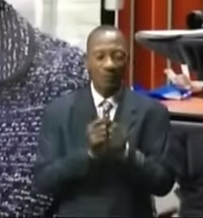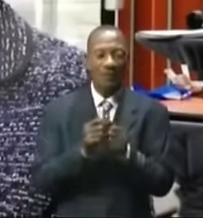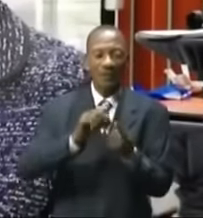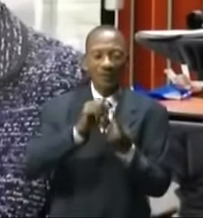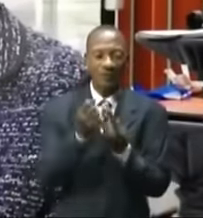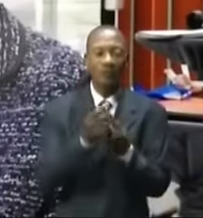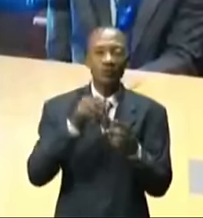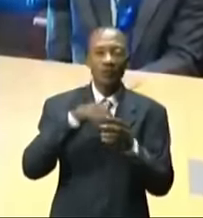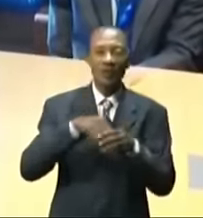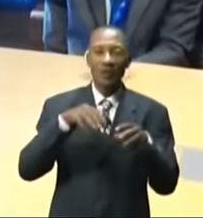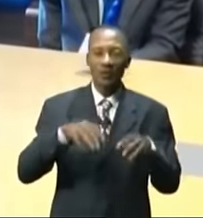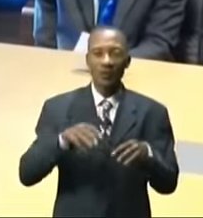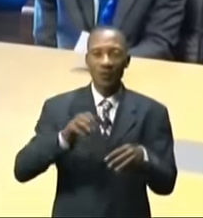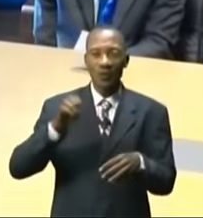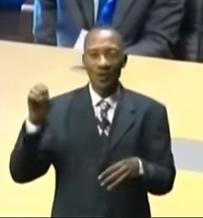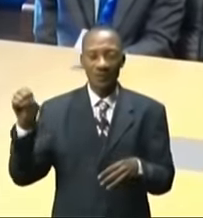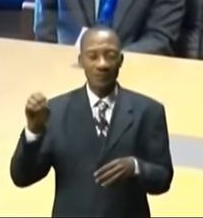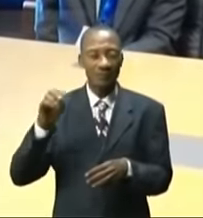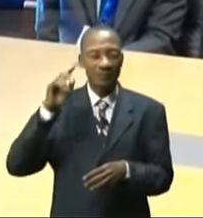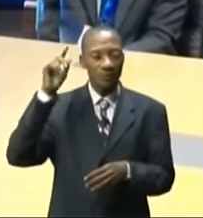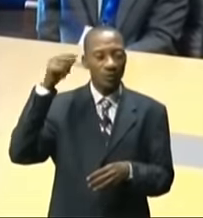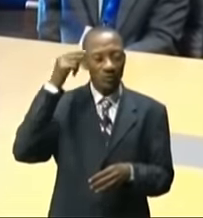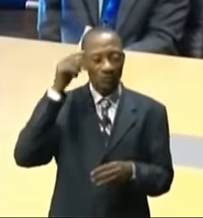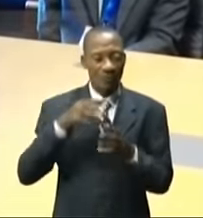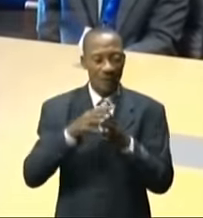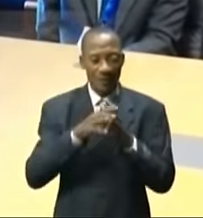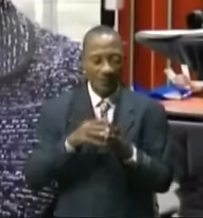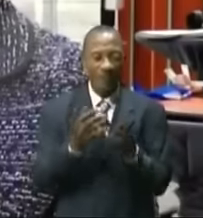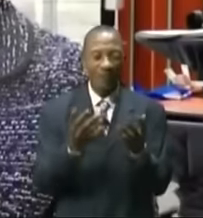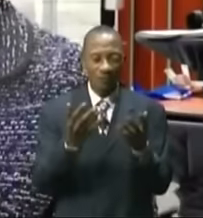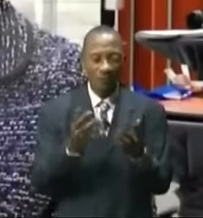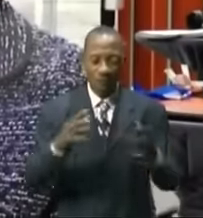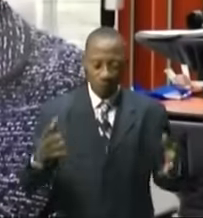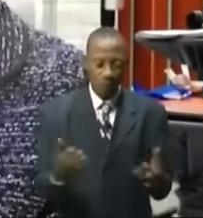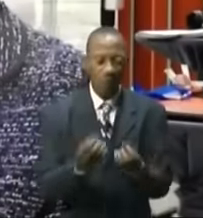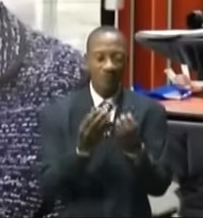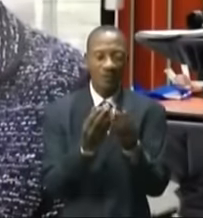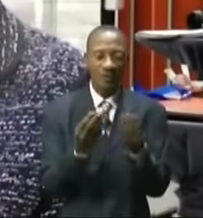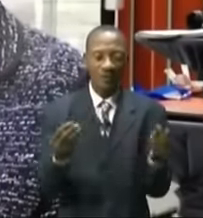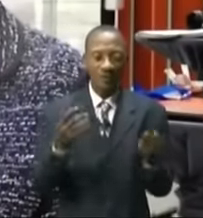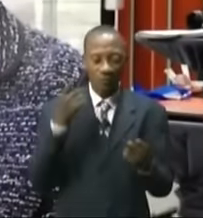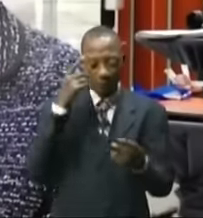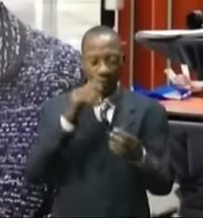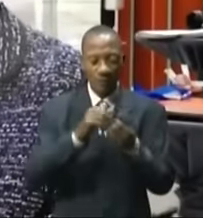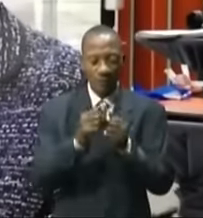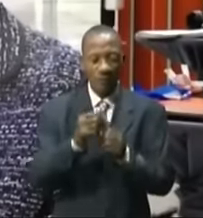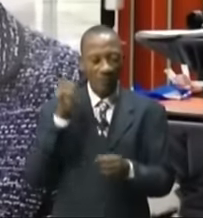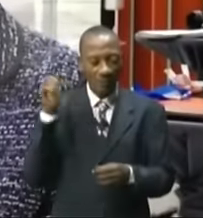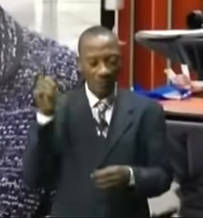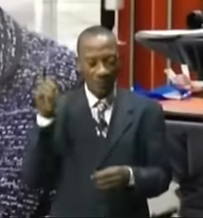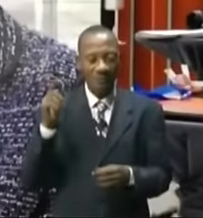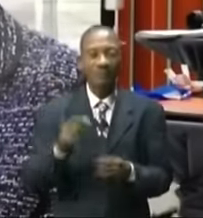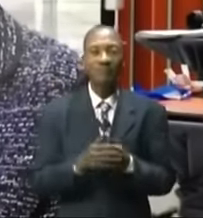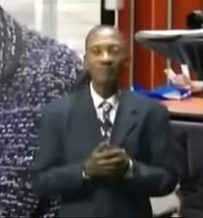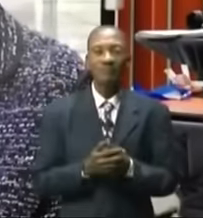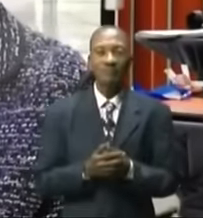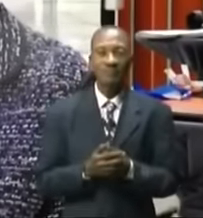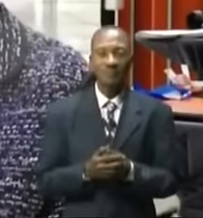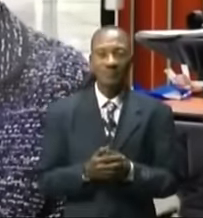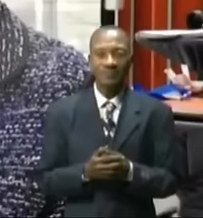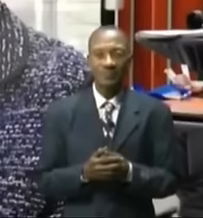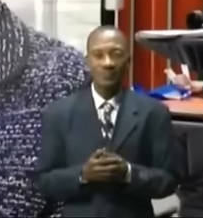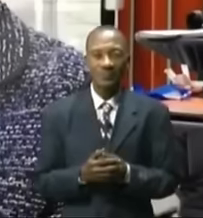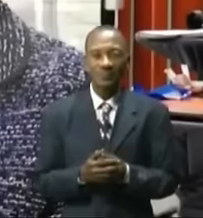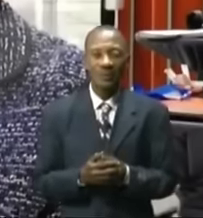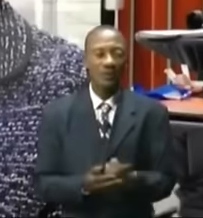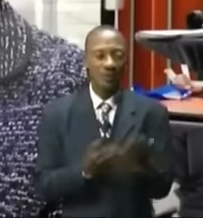l'engagement du gouvernement américain pour trouver une solution à cette crise terrible qui a déjà causé beaucoup de morts dans cette partie du pays. C'est très